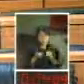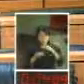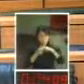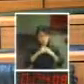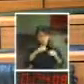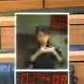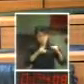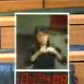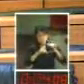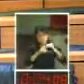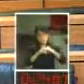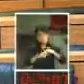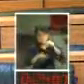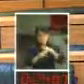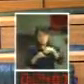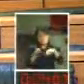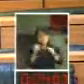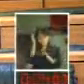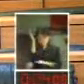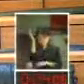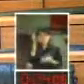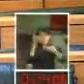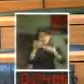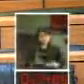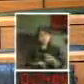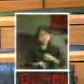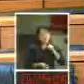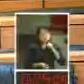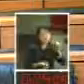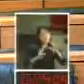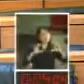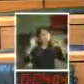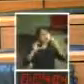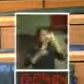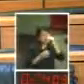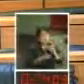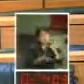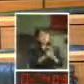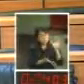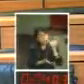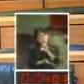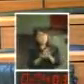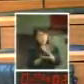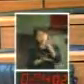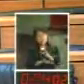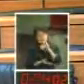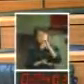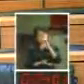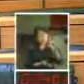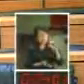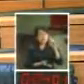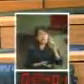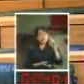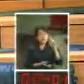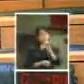ขึ้นในพื้นที่ตัวเมืองตลอดบอกทำไมรัฐบาลถึงไม่จัดงบเรื่อง CCTV ไปซื้อให้เขา